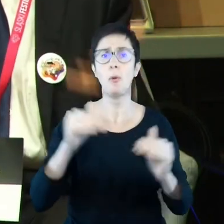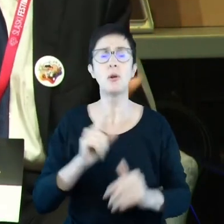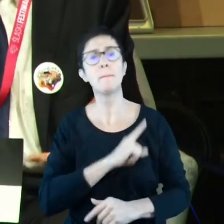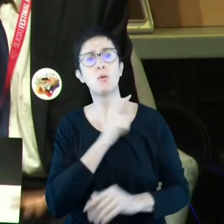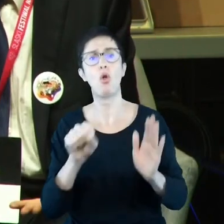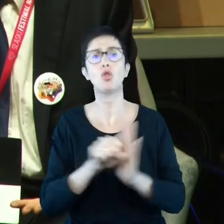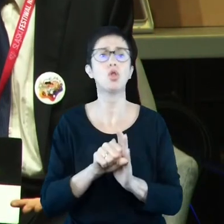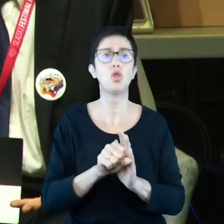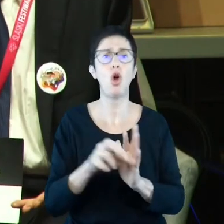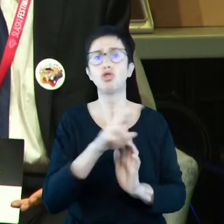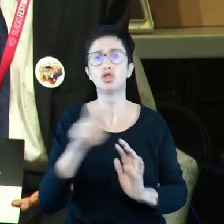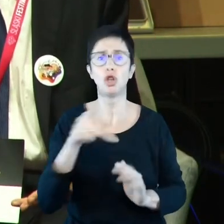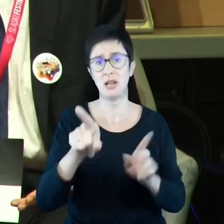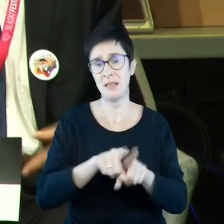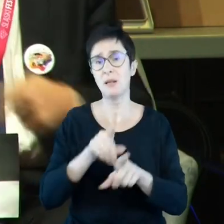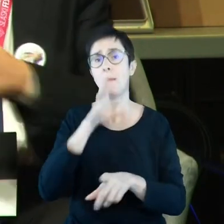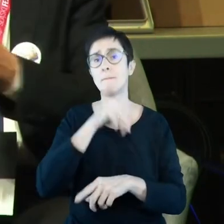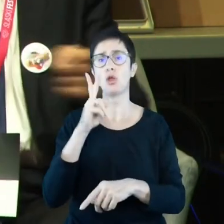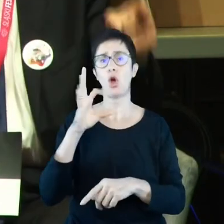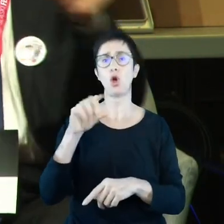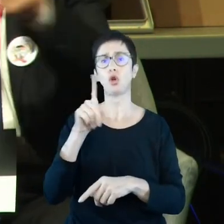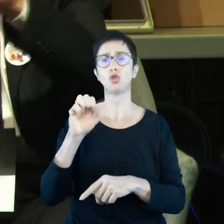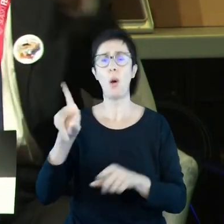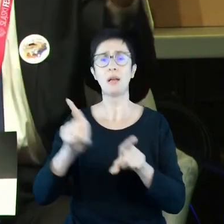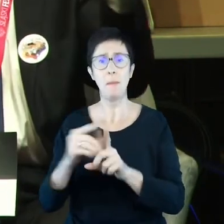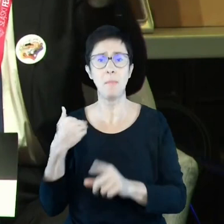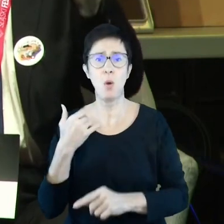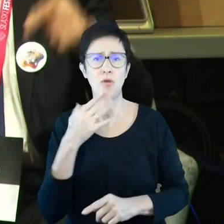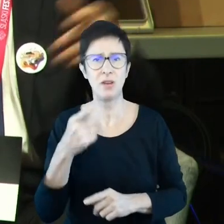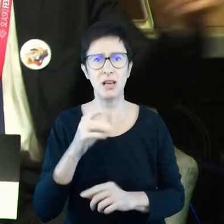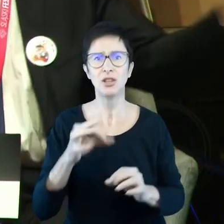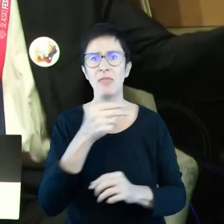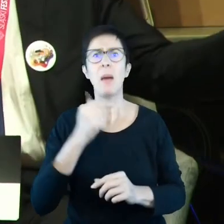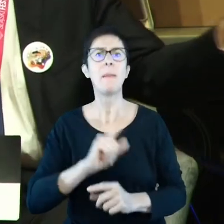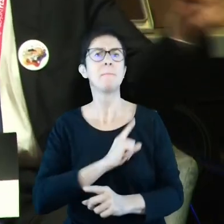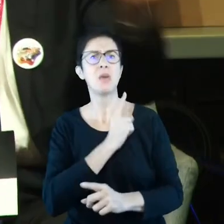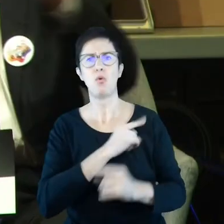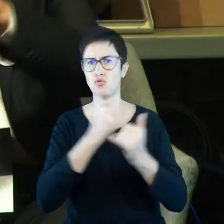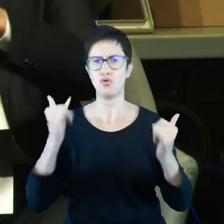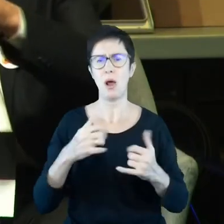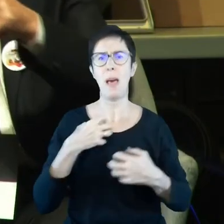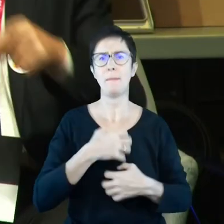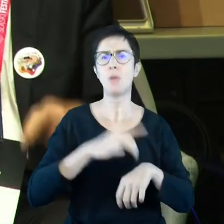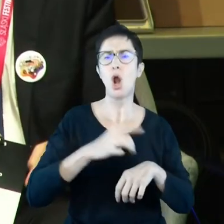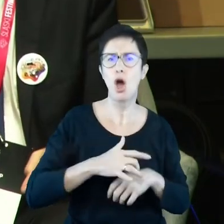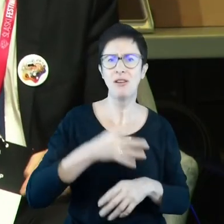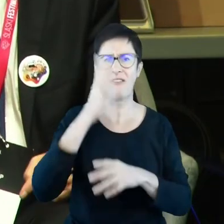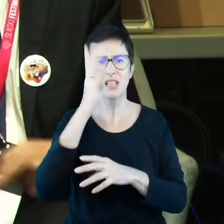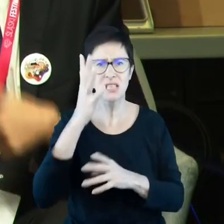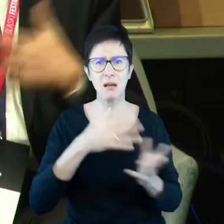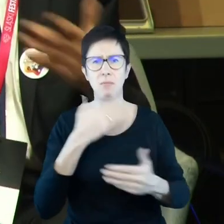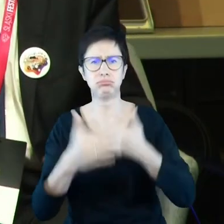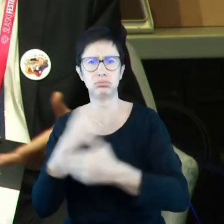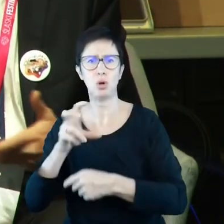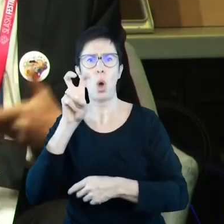też mówił pan profesor Koziołek dzisiaj. Generalnie ten motyw miłości dzisiaj w ogóle przewija się przez różne sceny. Od biologii, poprzez fizykę, aż po humanistykę.